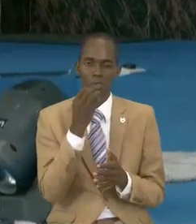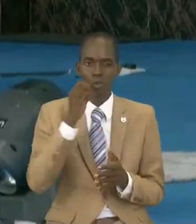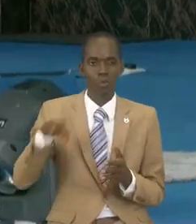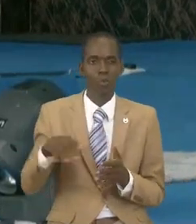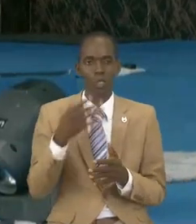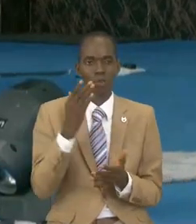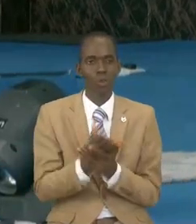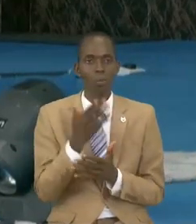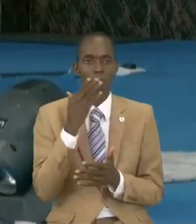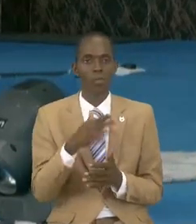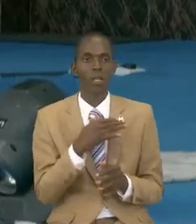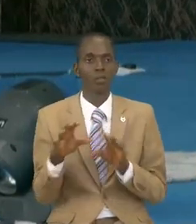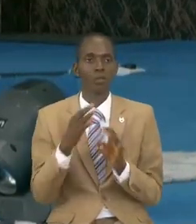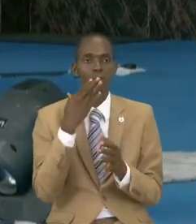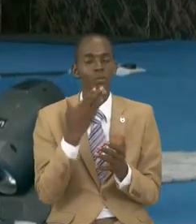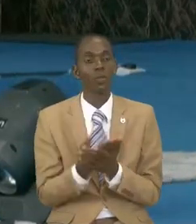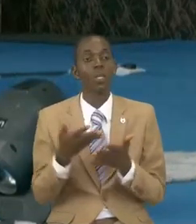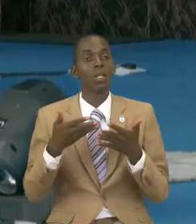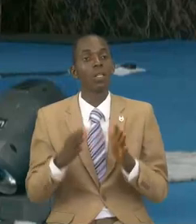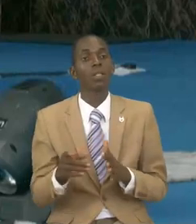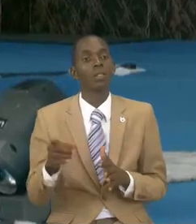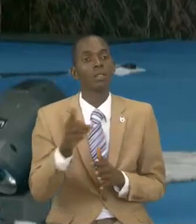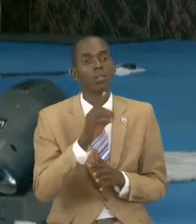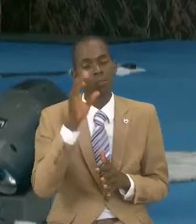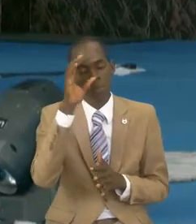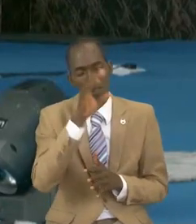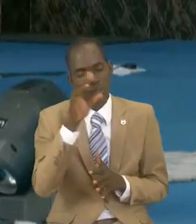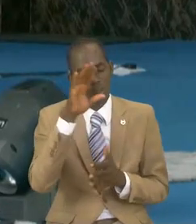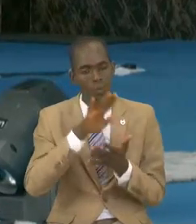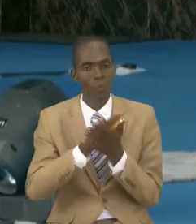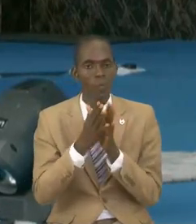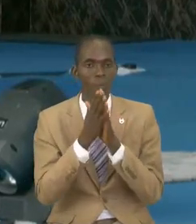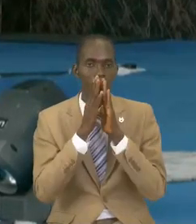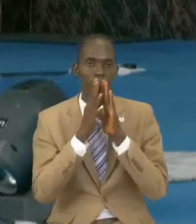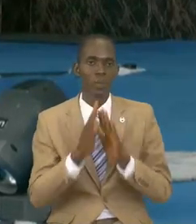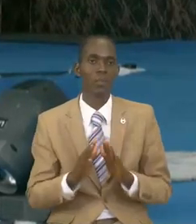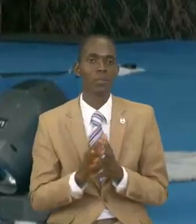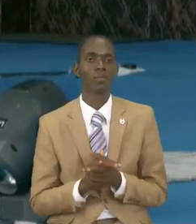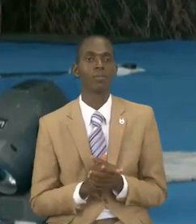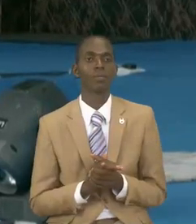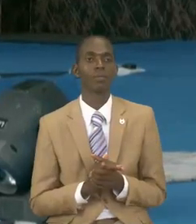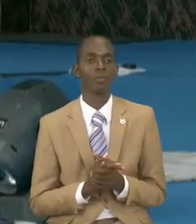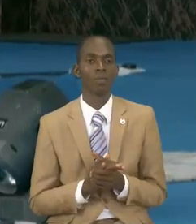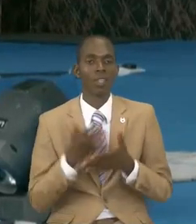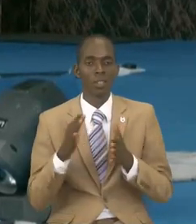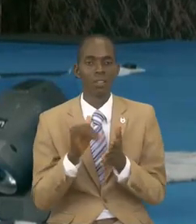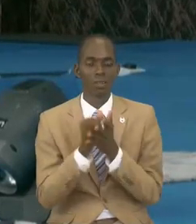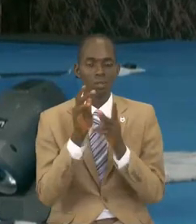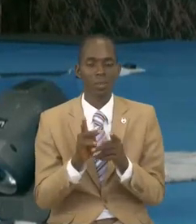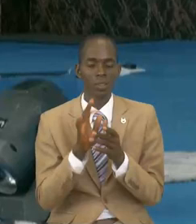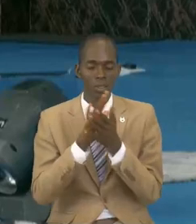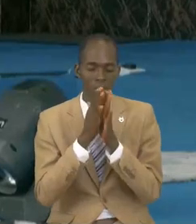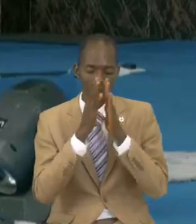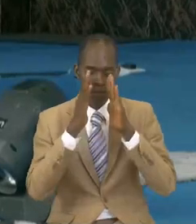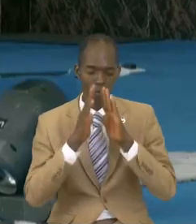du mal, efface le bien, qu'il recherche la paix,